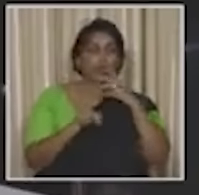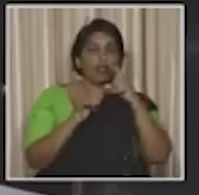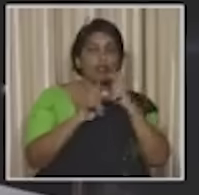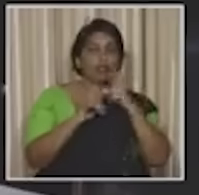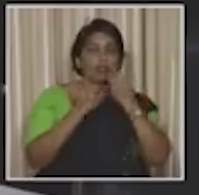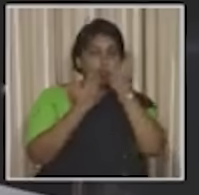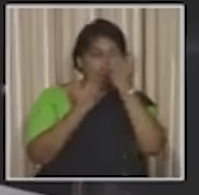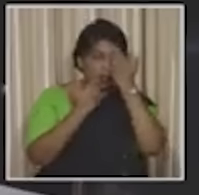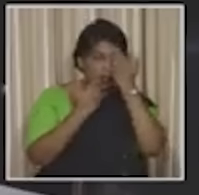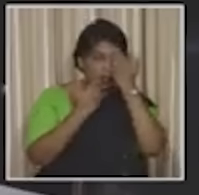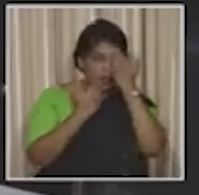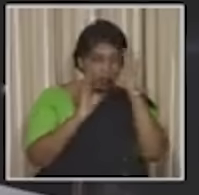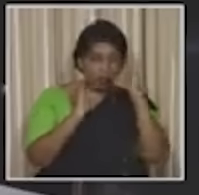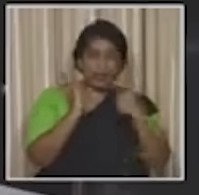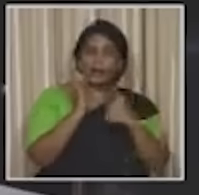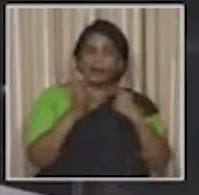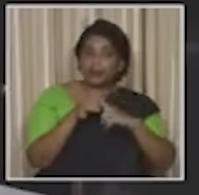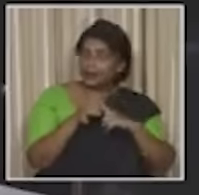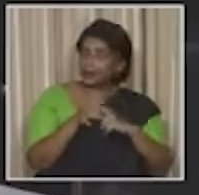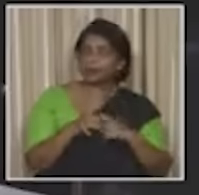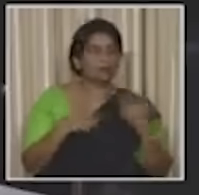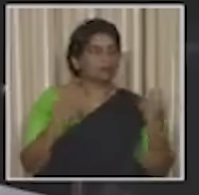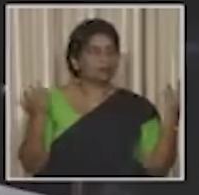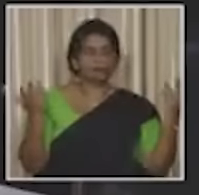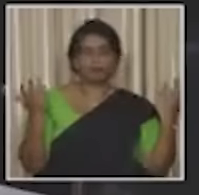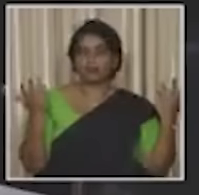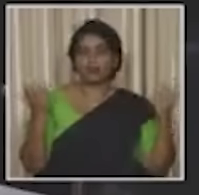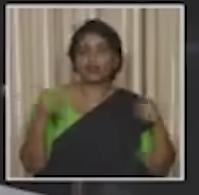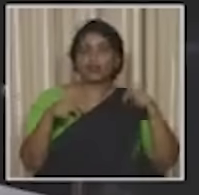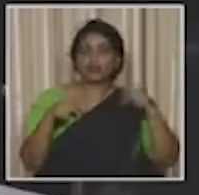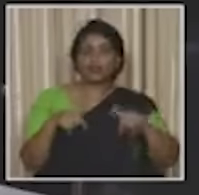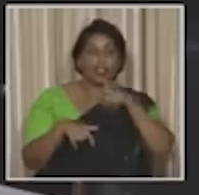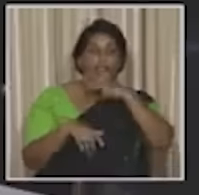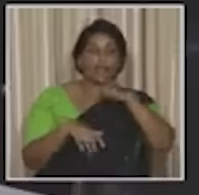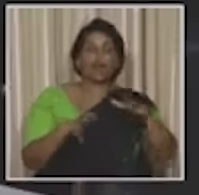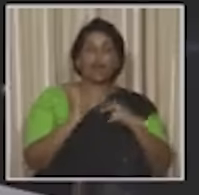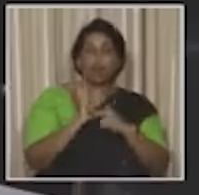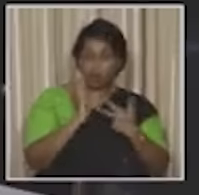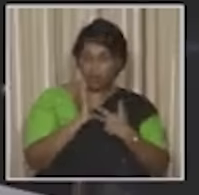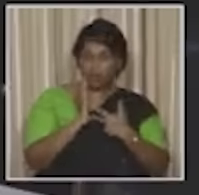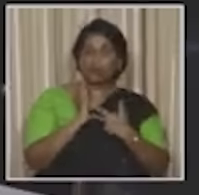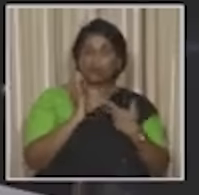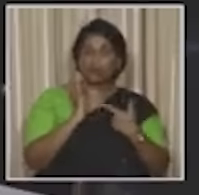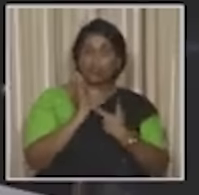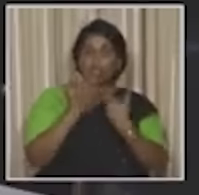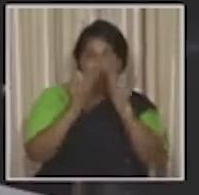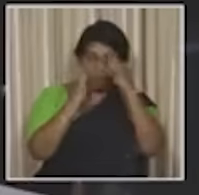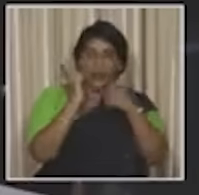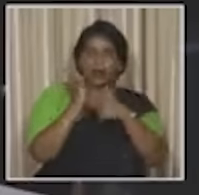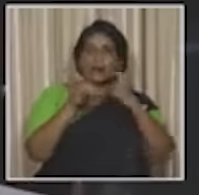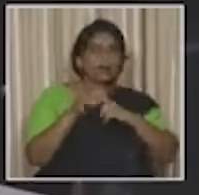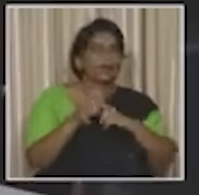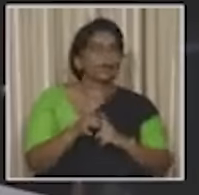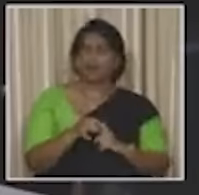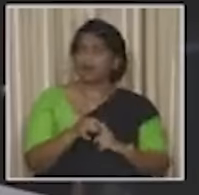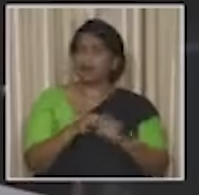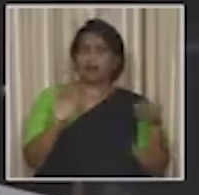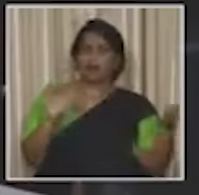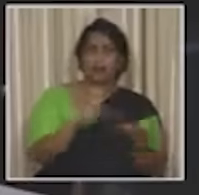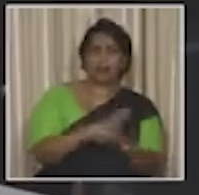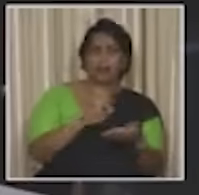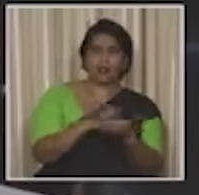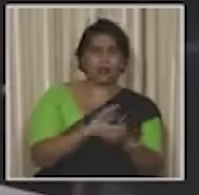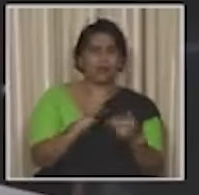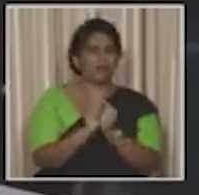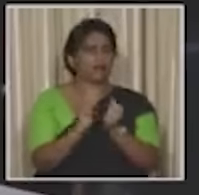viaputi viewurte tender de ne. Dem wewe viaputi viewurte tender de ne. Me okkamai mesi atas sidde mene ganu